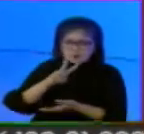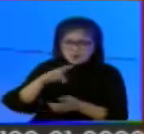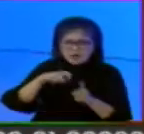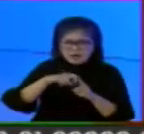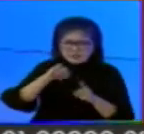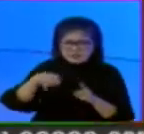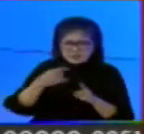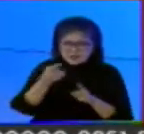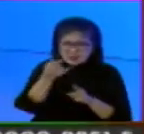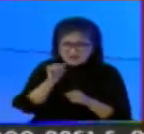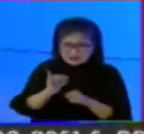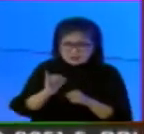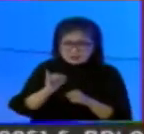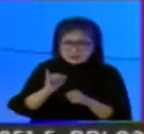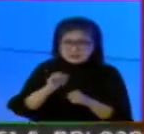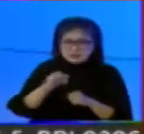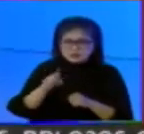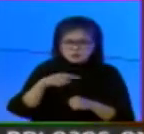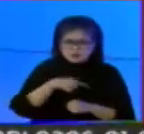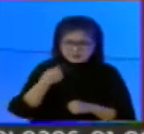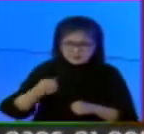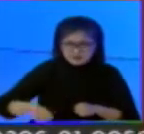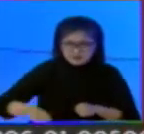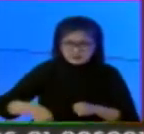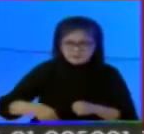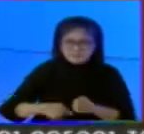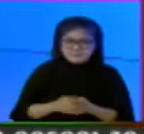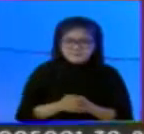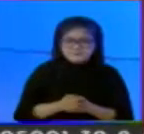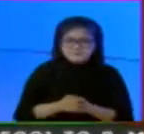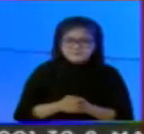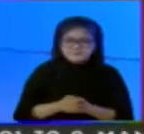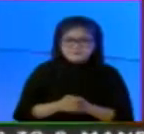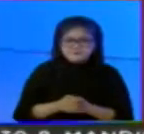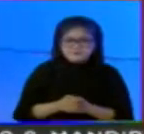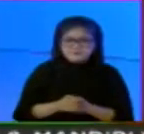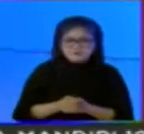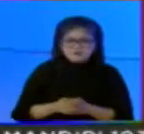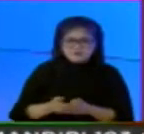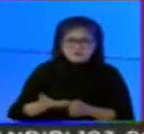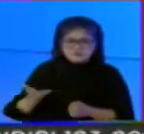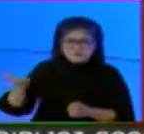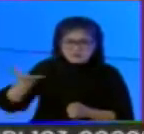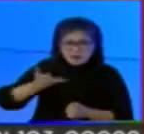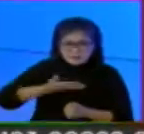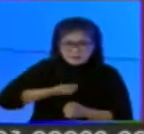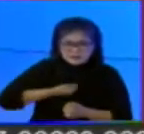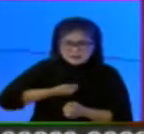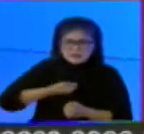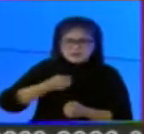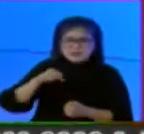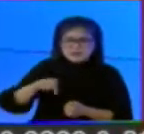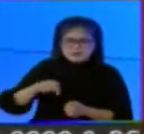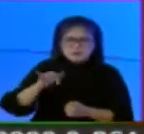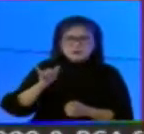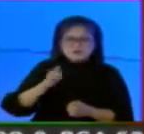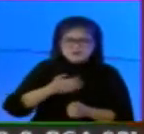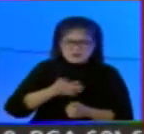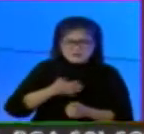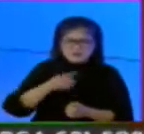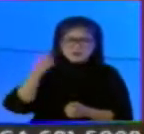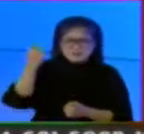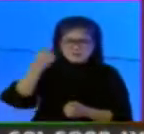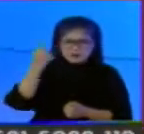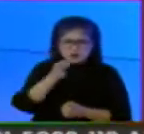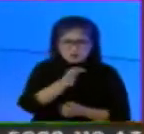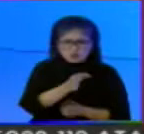di Cina dan mendapatkan jaminan dari otoritas kesehatan setempat untuk dilakukan